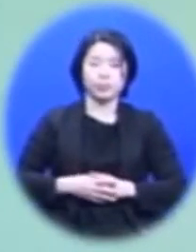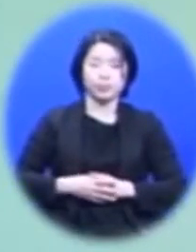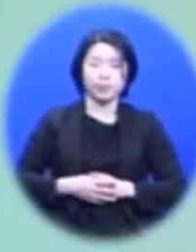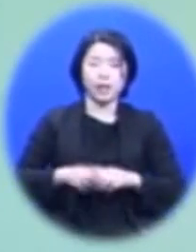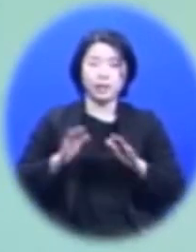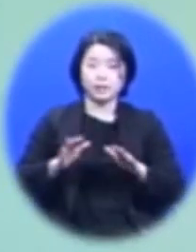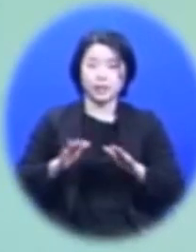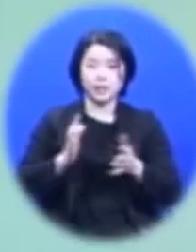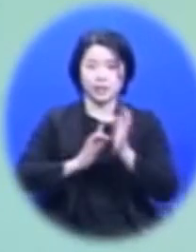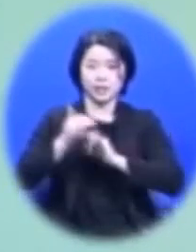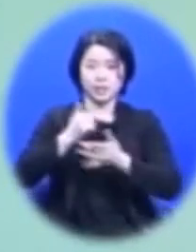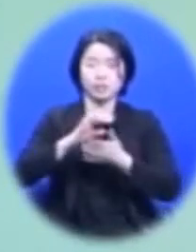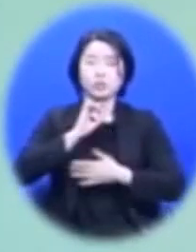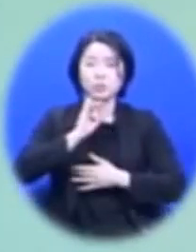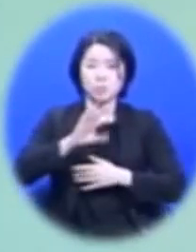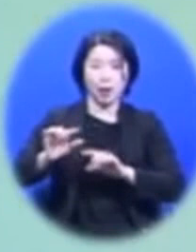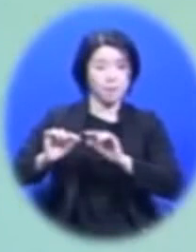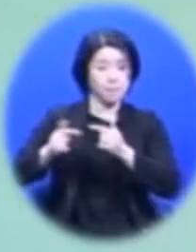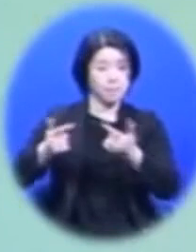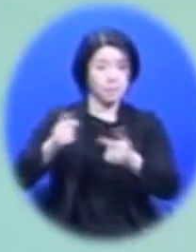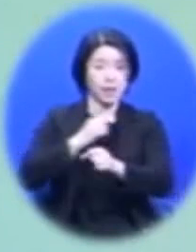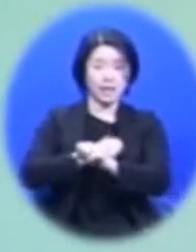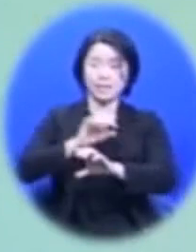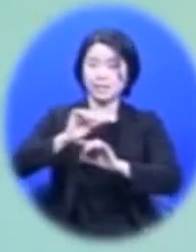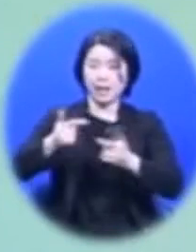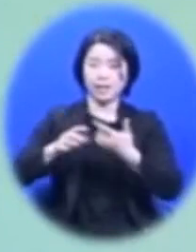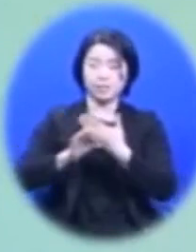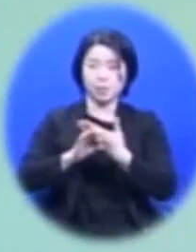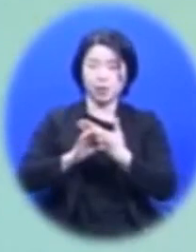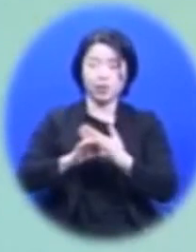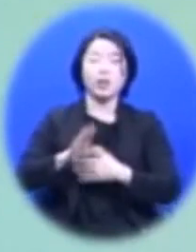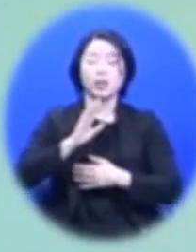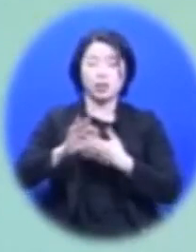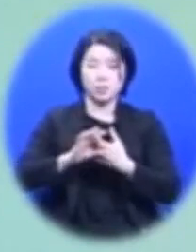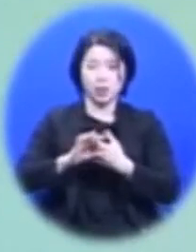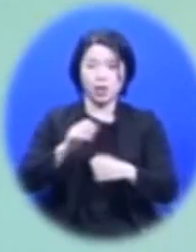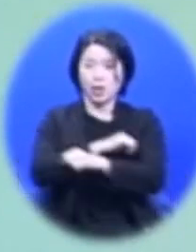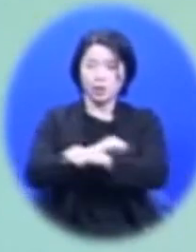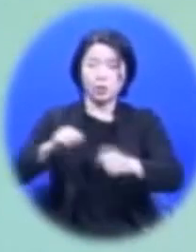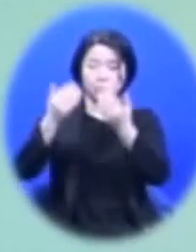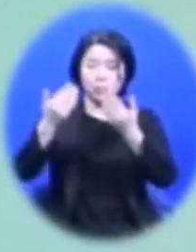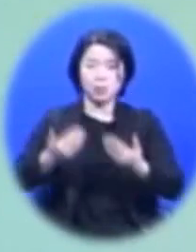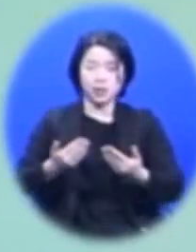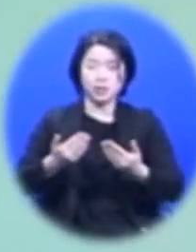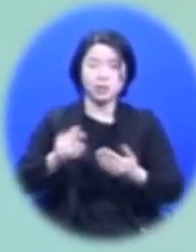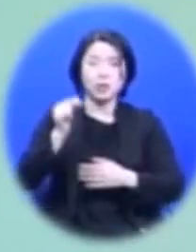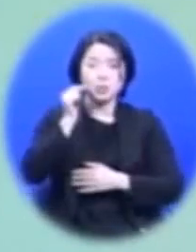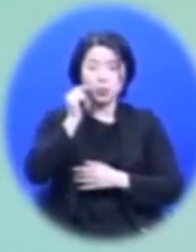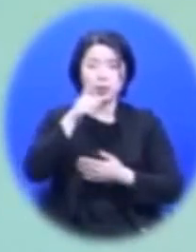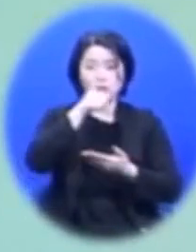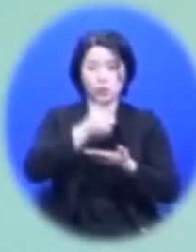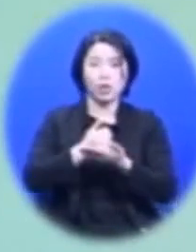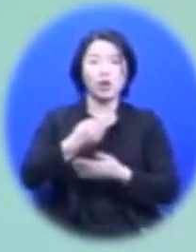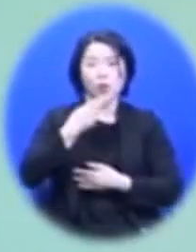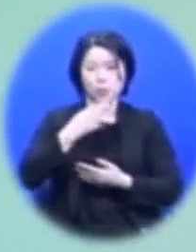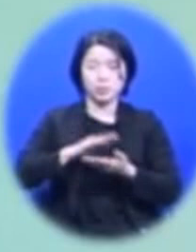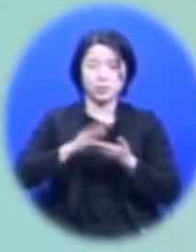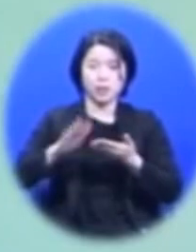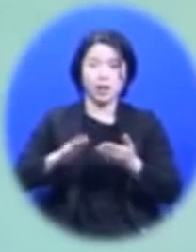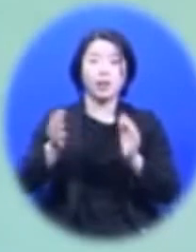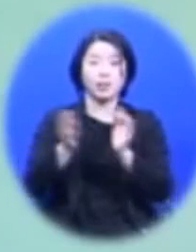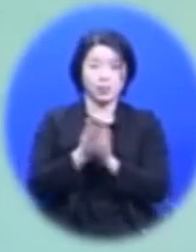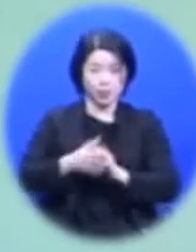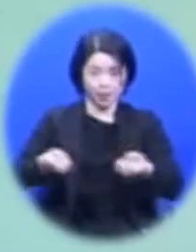자, 예수님만 부인하지 않으면 그러면 용서받지 못할 죄는 없습니다.